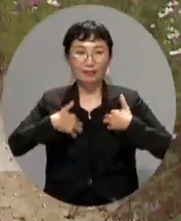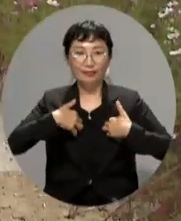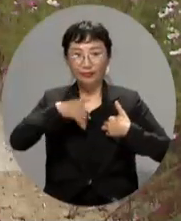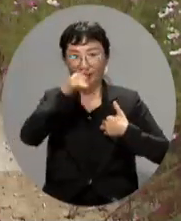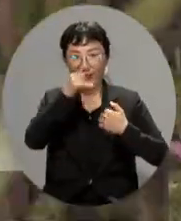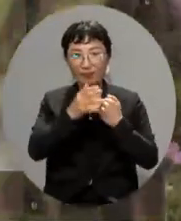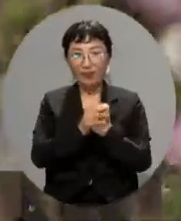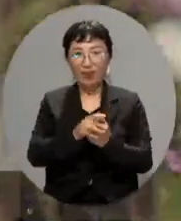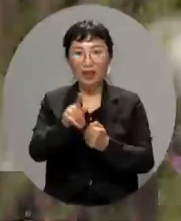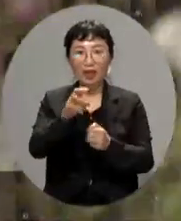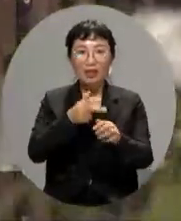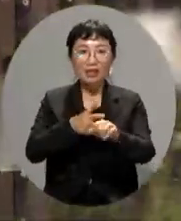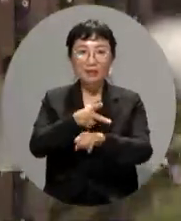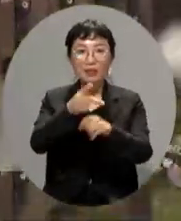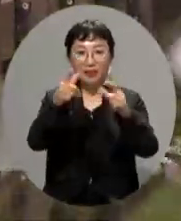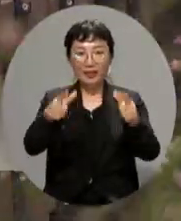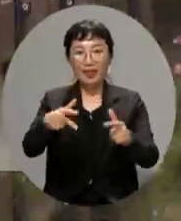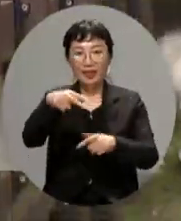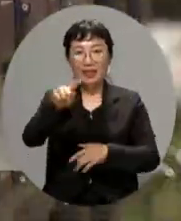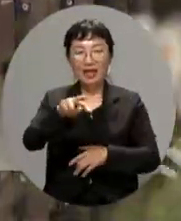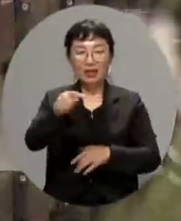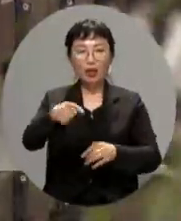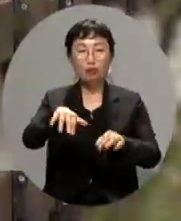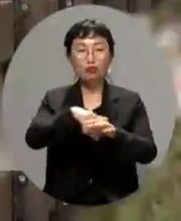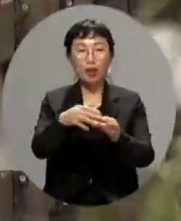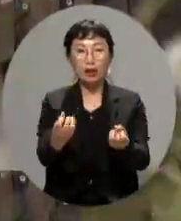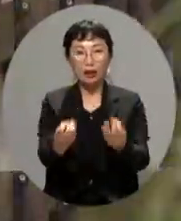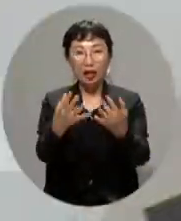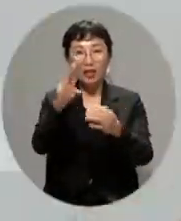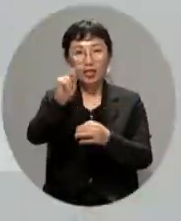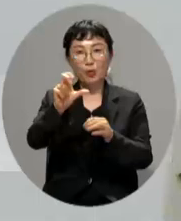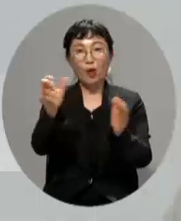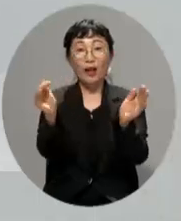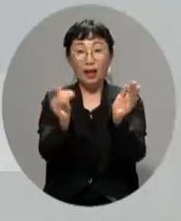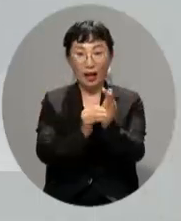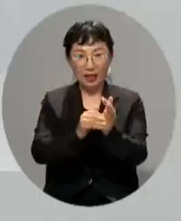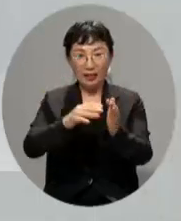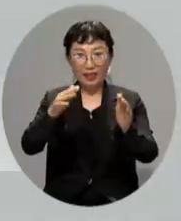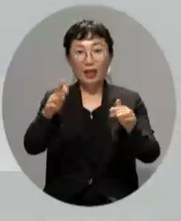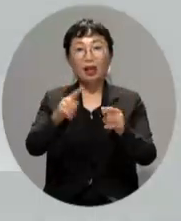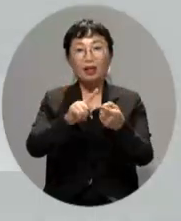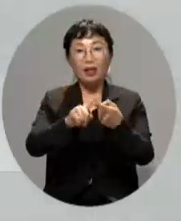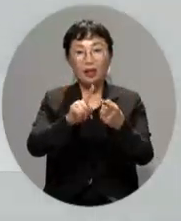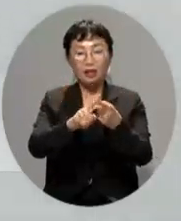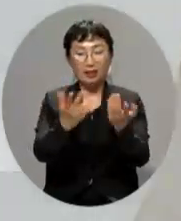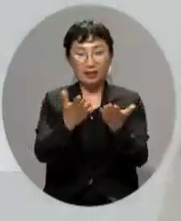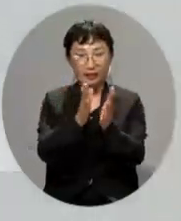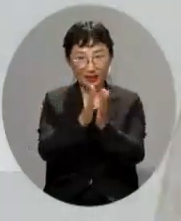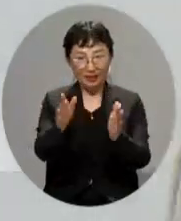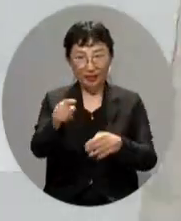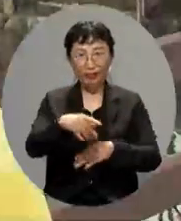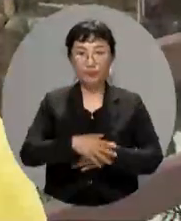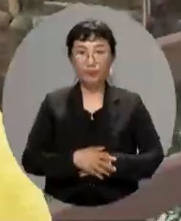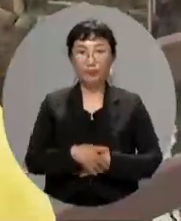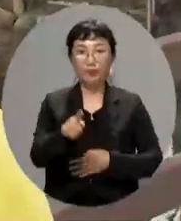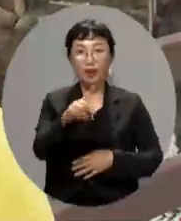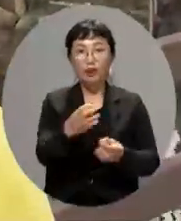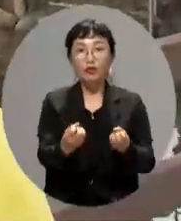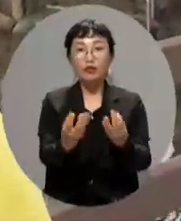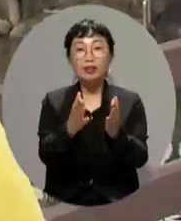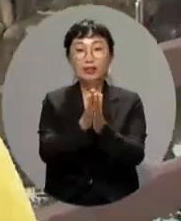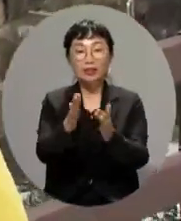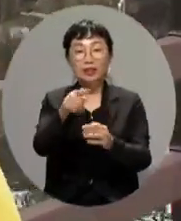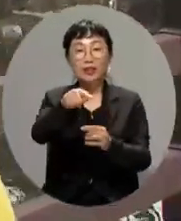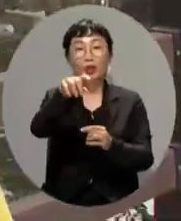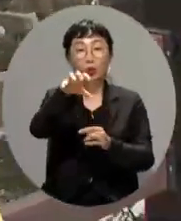뽑고 임실지역 문화를 알리는 사선문화제가 오는 25일까지 사흘간 일정에 돌입했습니다. 이 사선대에서